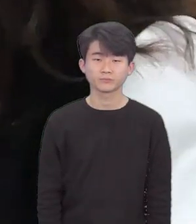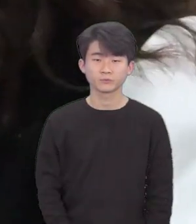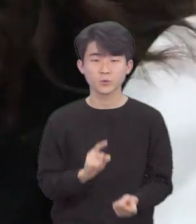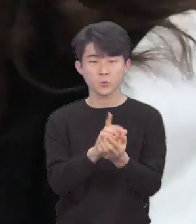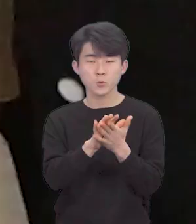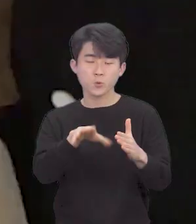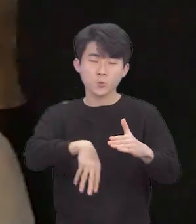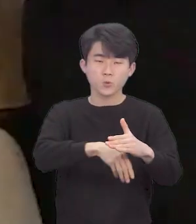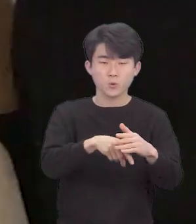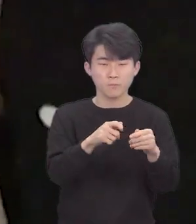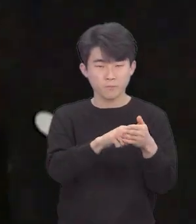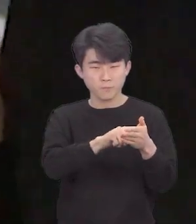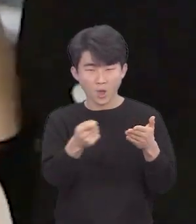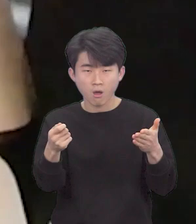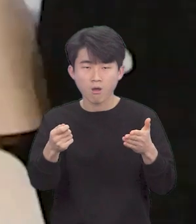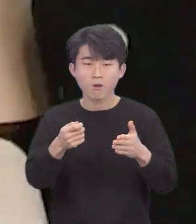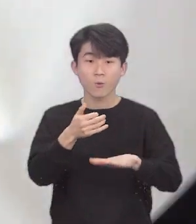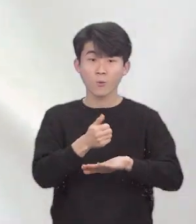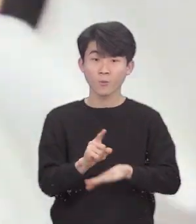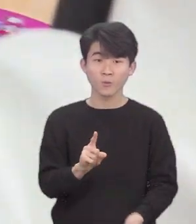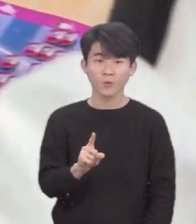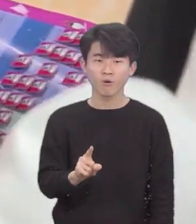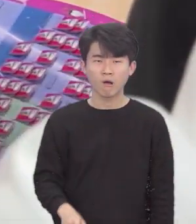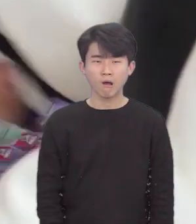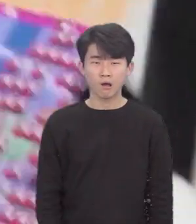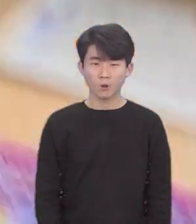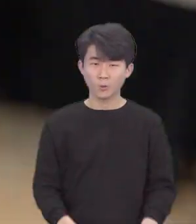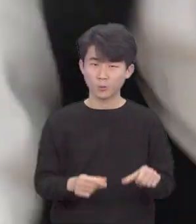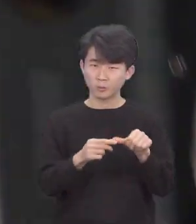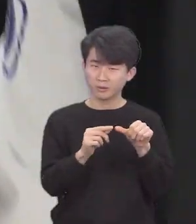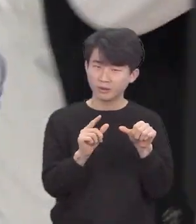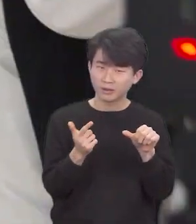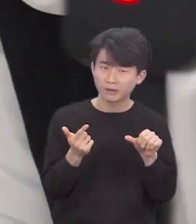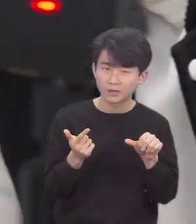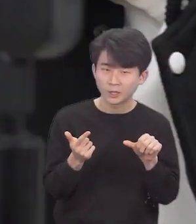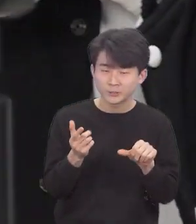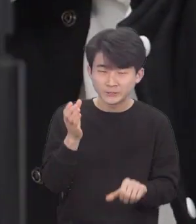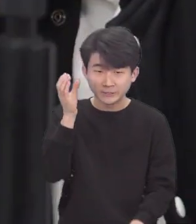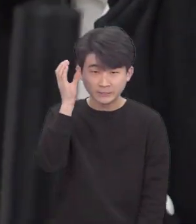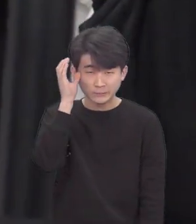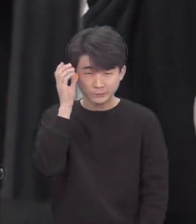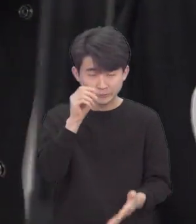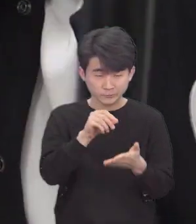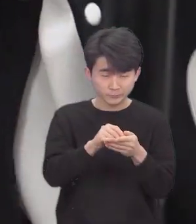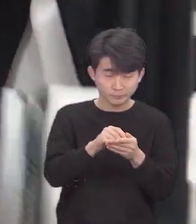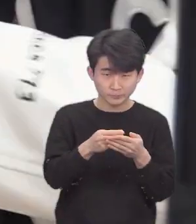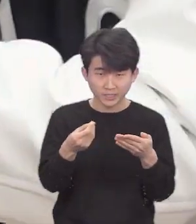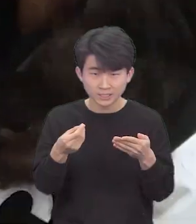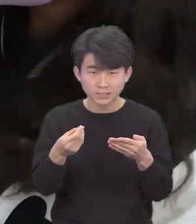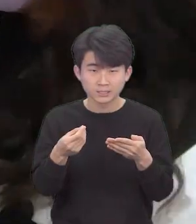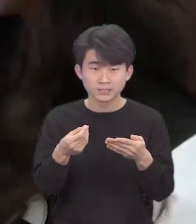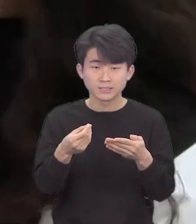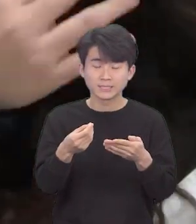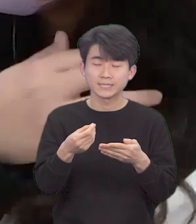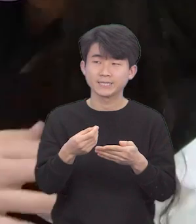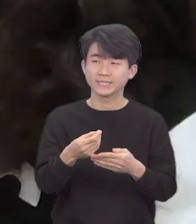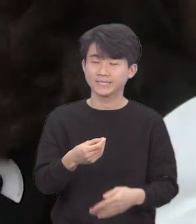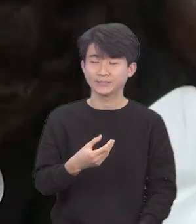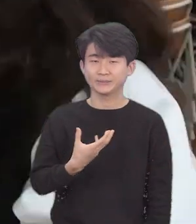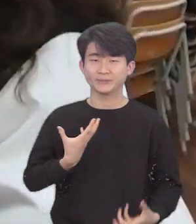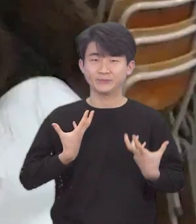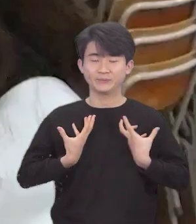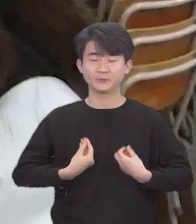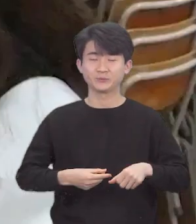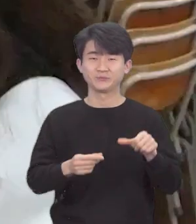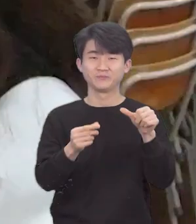뽑으세요, 뽑으세요. 감사합니다. 5등 나오시는 거 아니죠? 5등? 설마